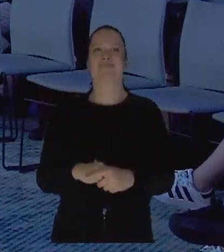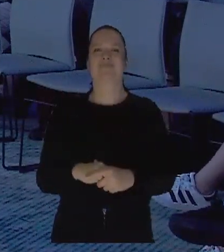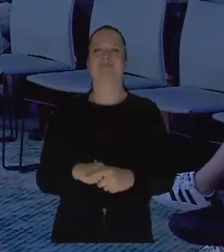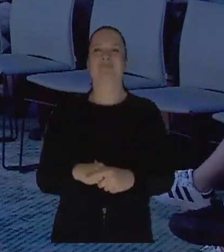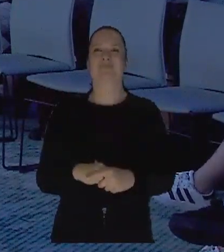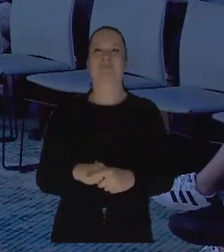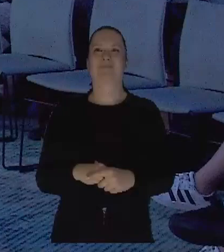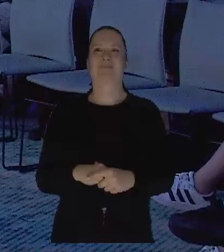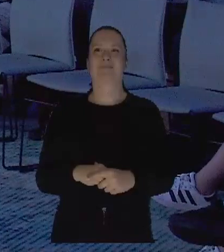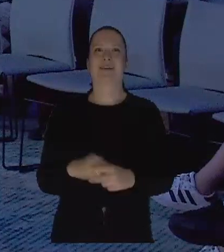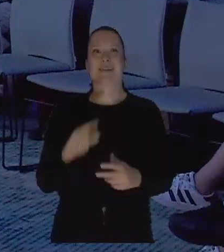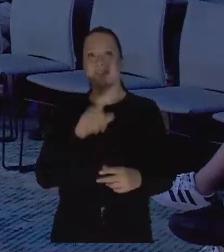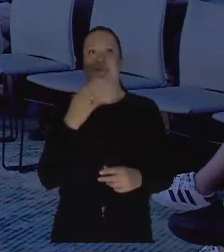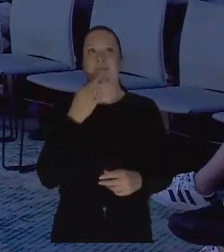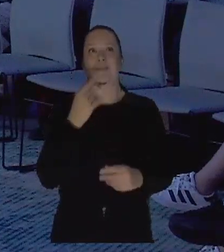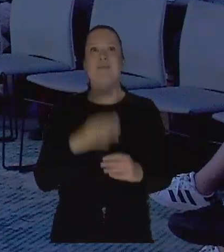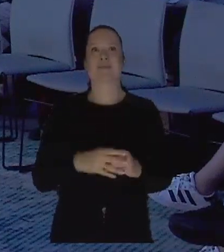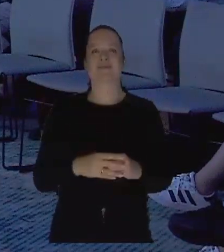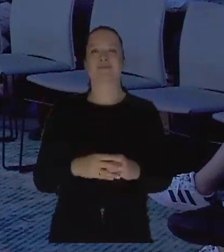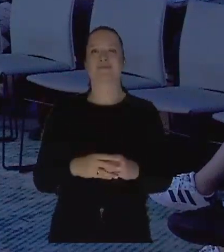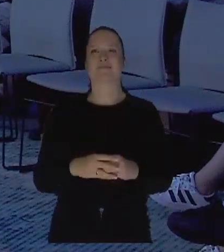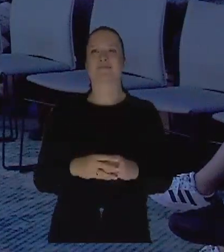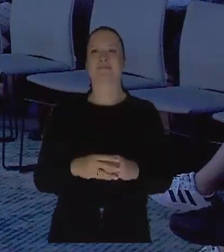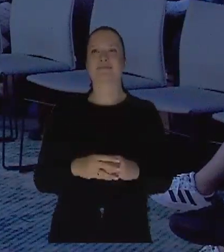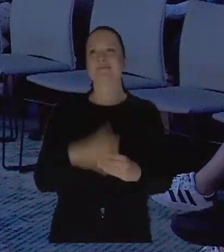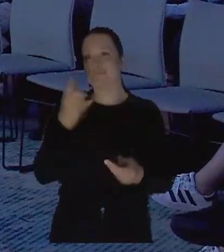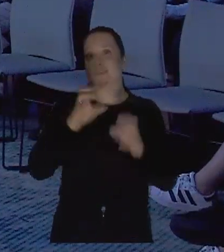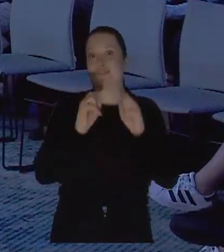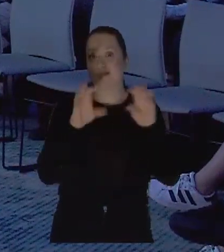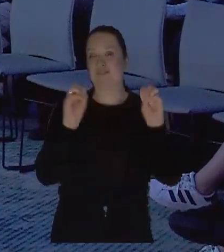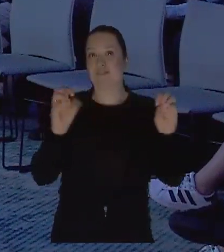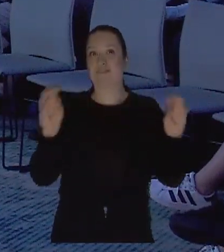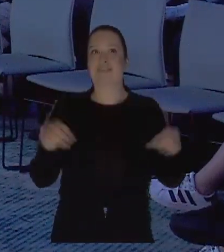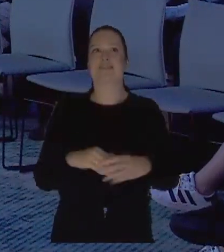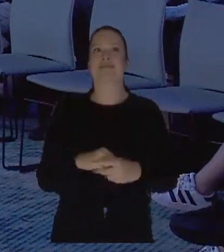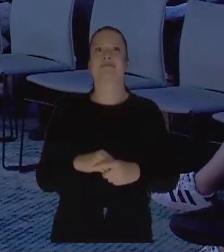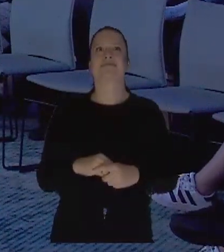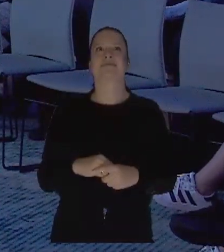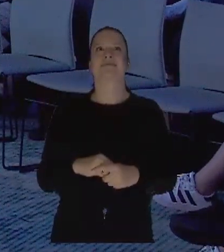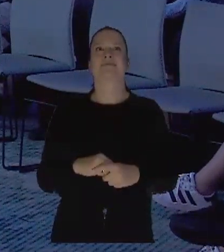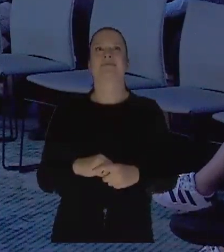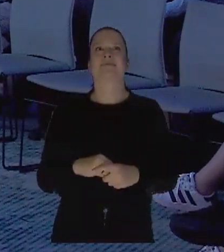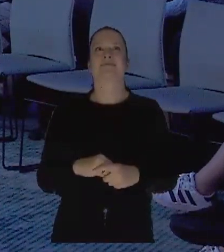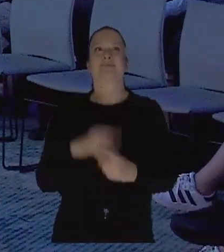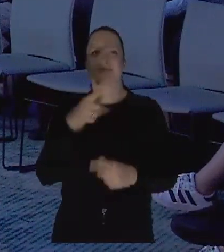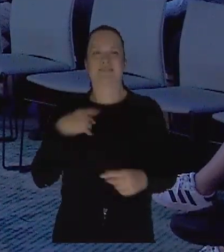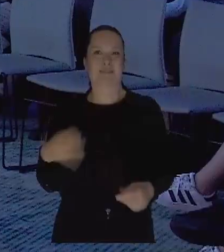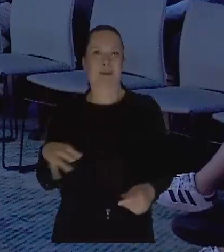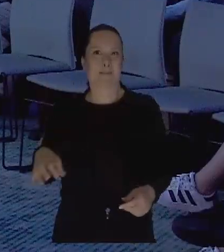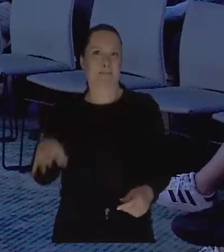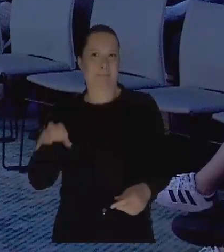No to powiedzmy o tym i pojawia się znowuż na zdjęciu, i to nie jest przypadek, pan marszałek.